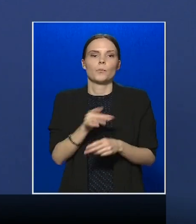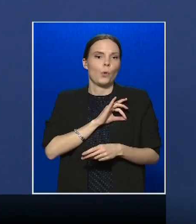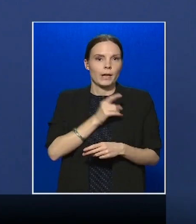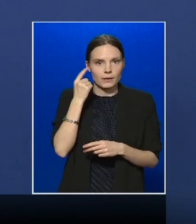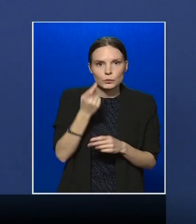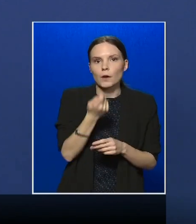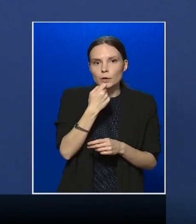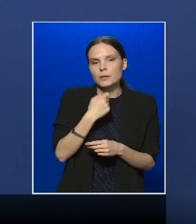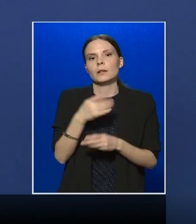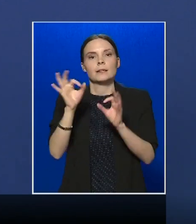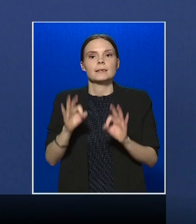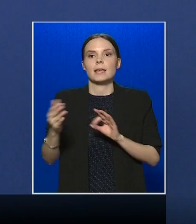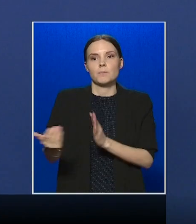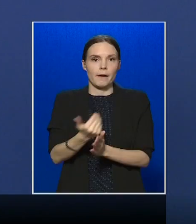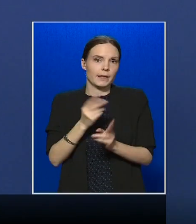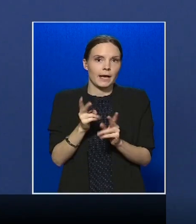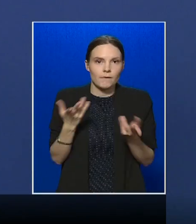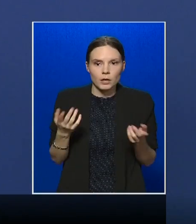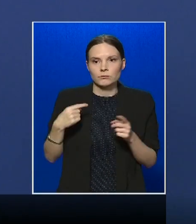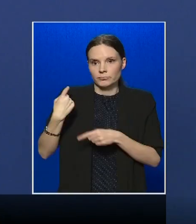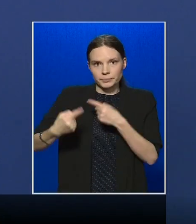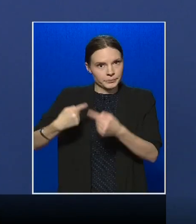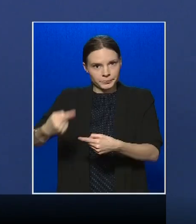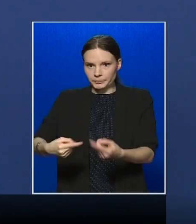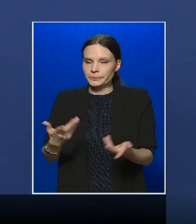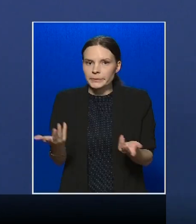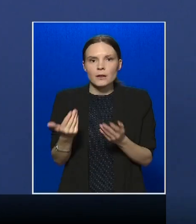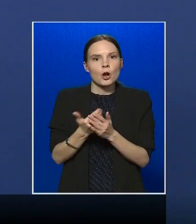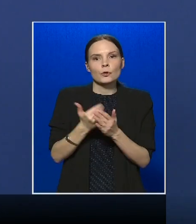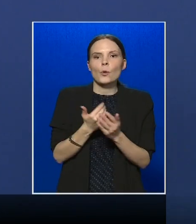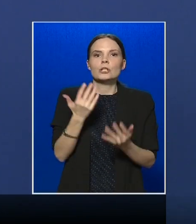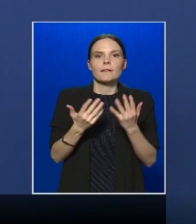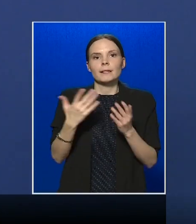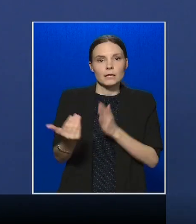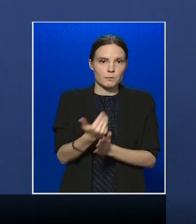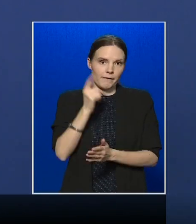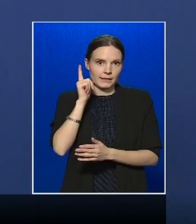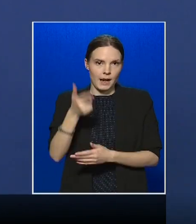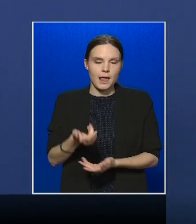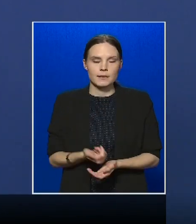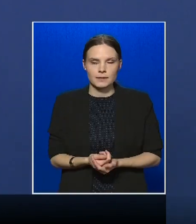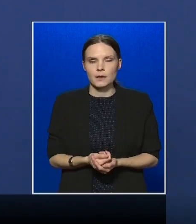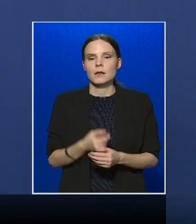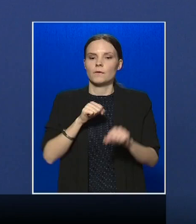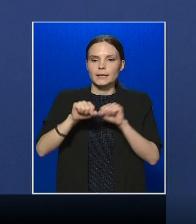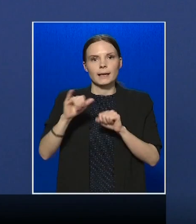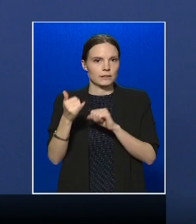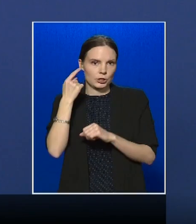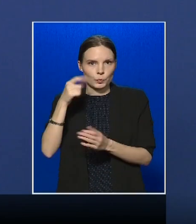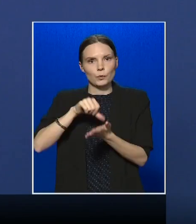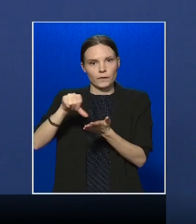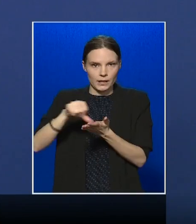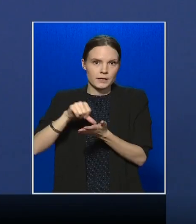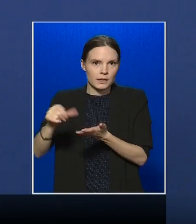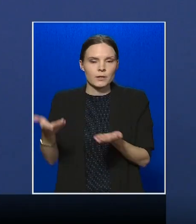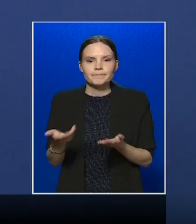cégek bevételhez tudnak jutni, ilyen módon tudnak investálni, és a költségvetés szintén bevételhez jut, amiből ezt a védekezést is finanszírozzuk. Ezért